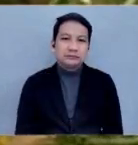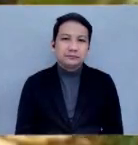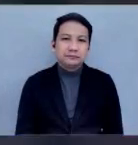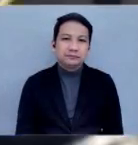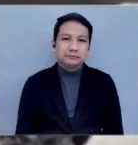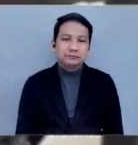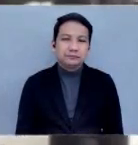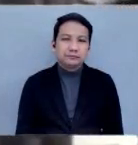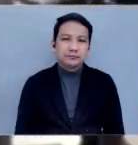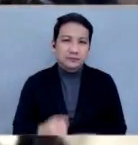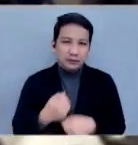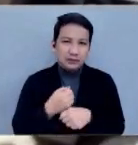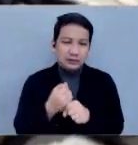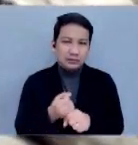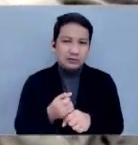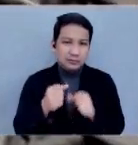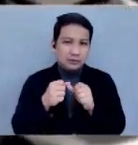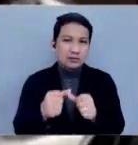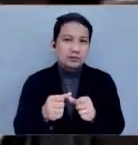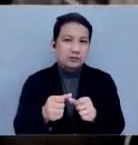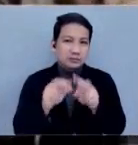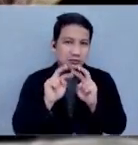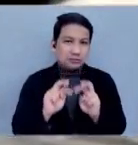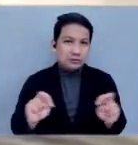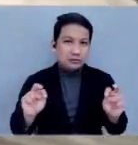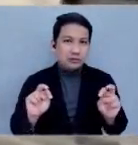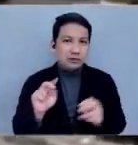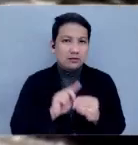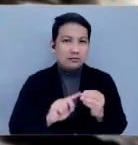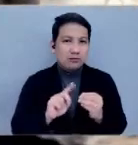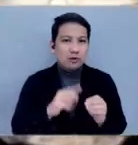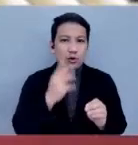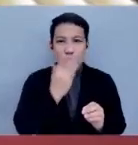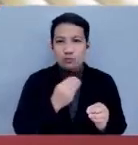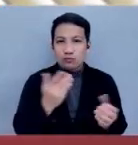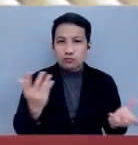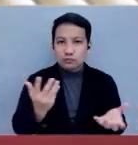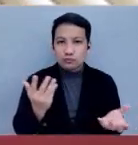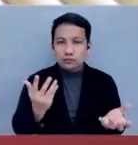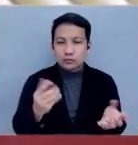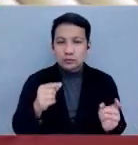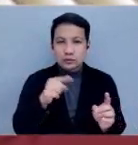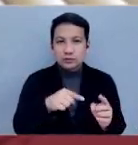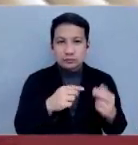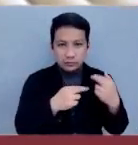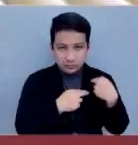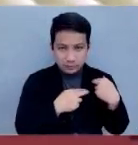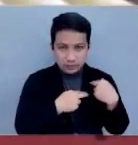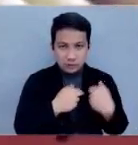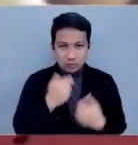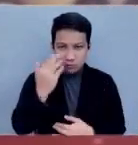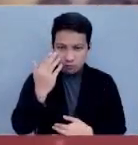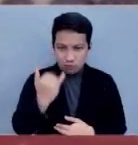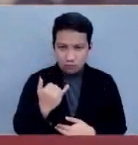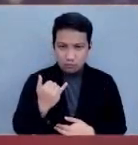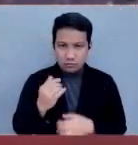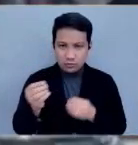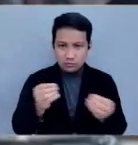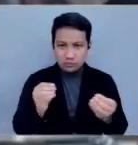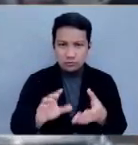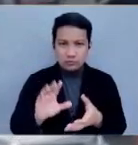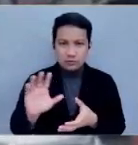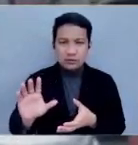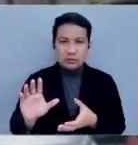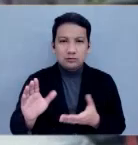pagawaan. Patuloy pa rin ang imbestigasyon para matukoy kung sino ang dapat managot at kung bakit nag-o-operate ang bodega sa